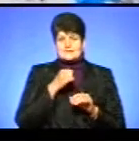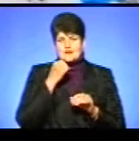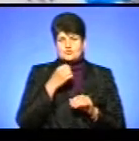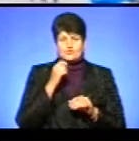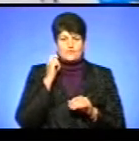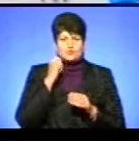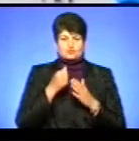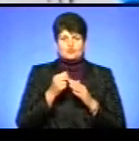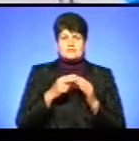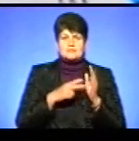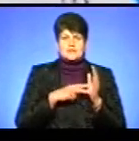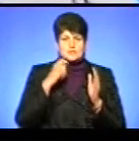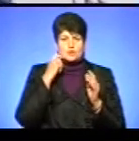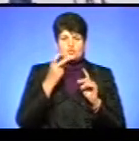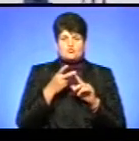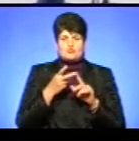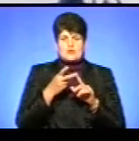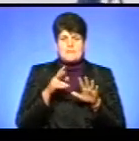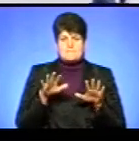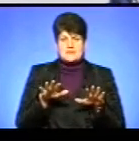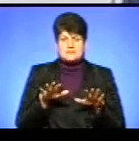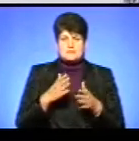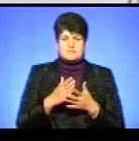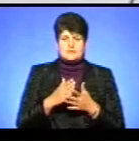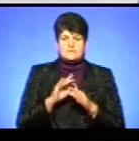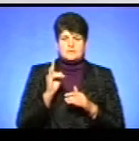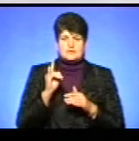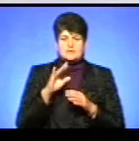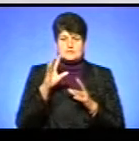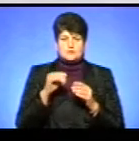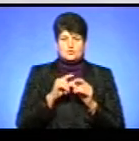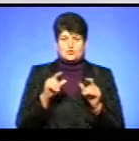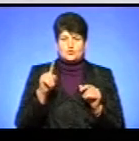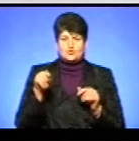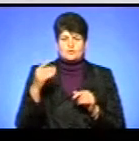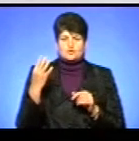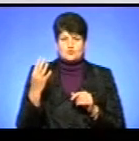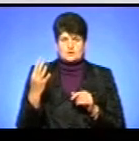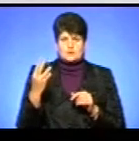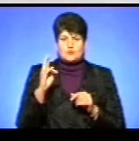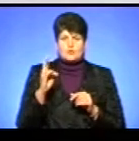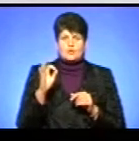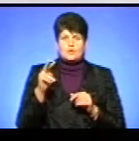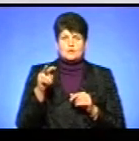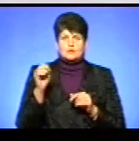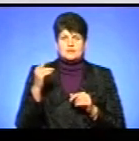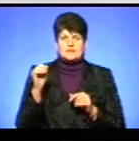до 17 років друге місце посів учень загальноосвітньої школи номер 4 Колодницький